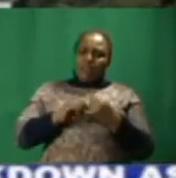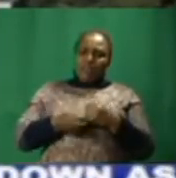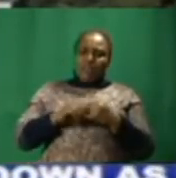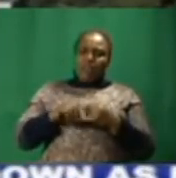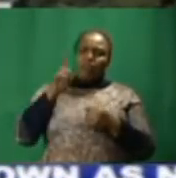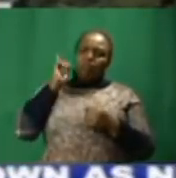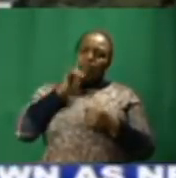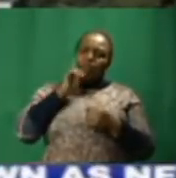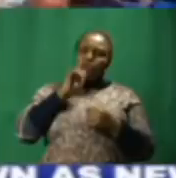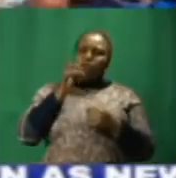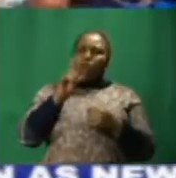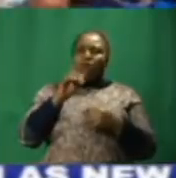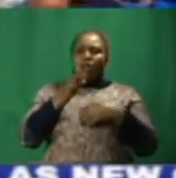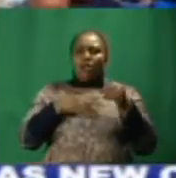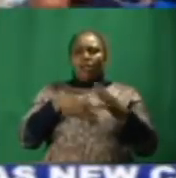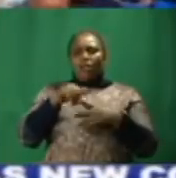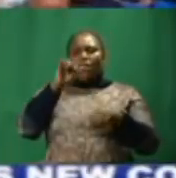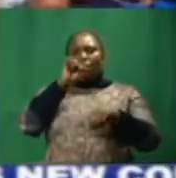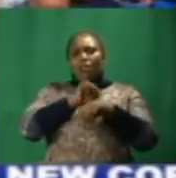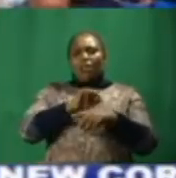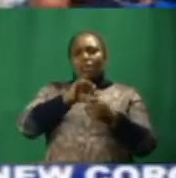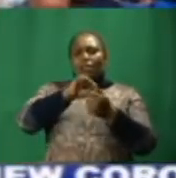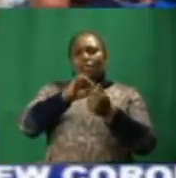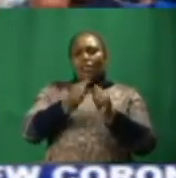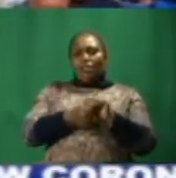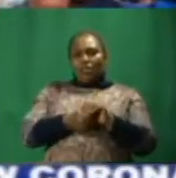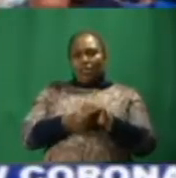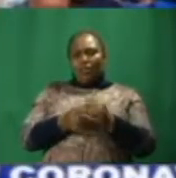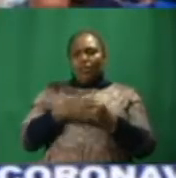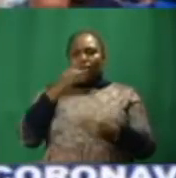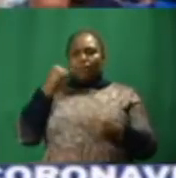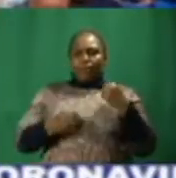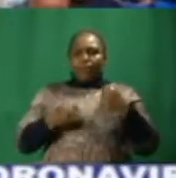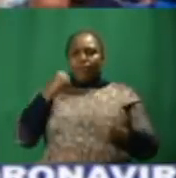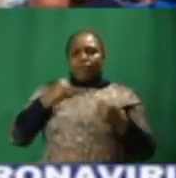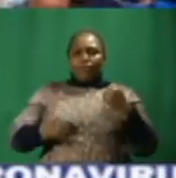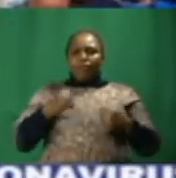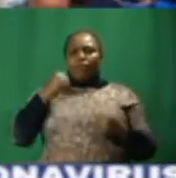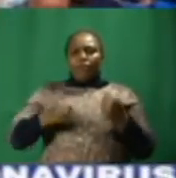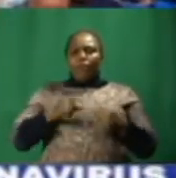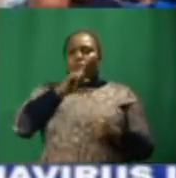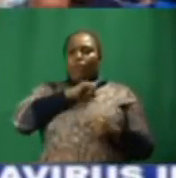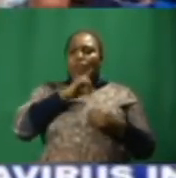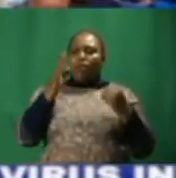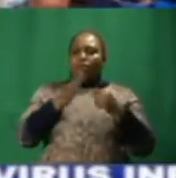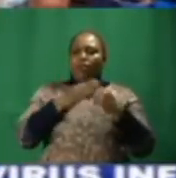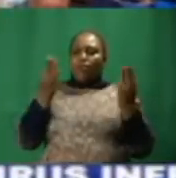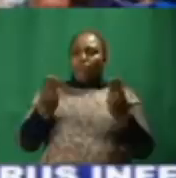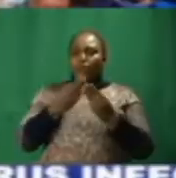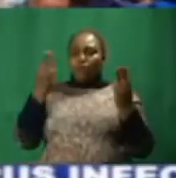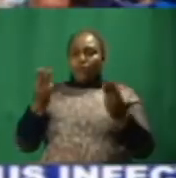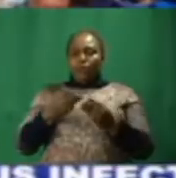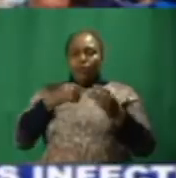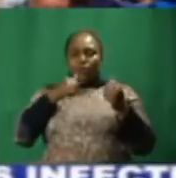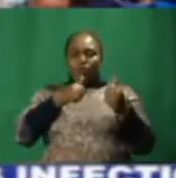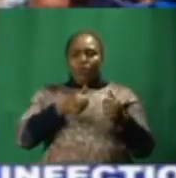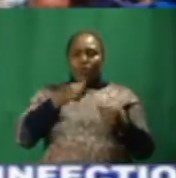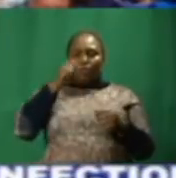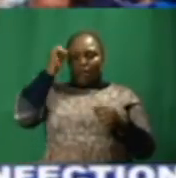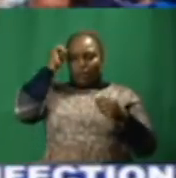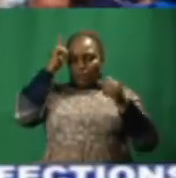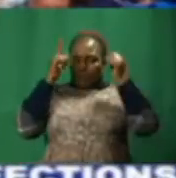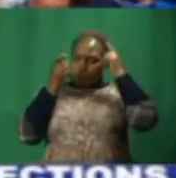yini lengashintshwa kule ndlela tekugijima ukuze ukuthi bantfu balandzele tincumo